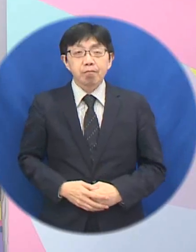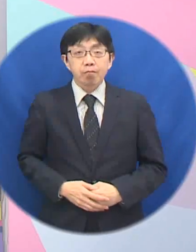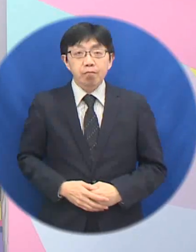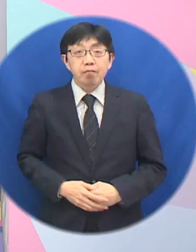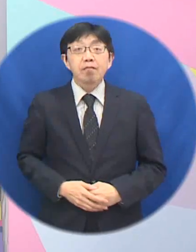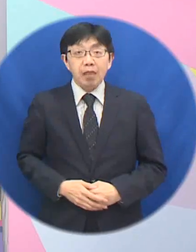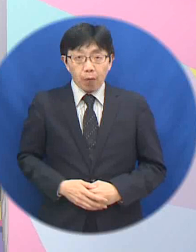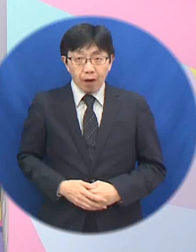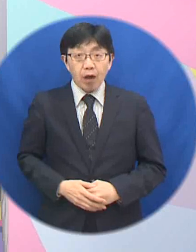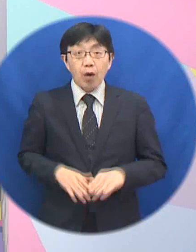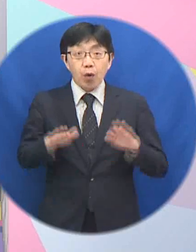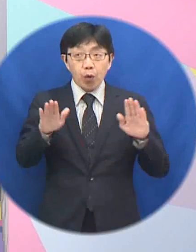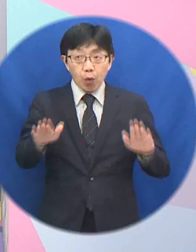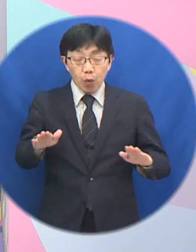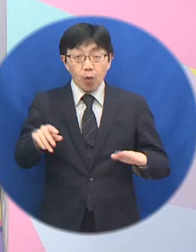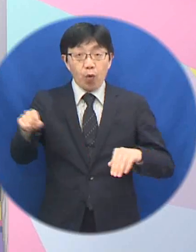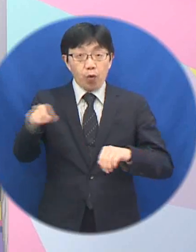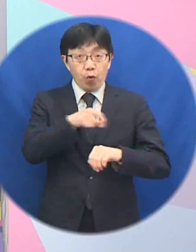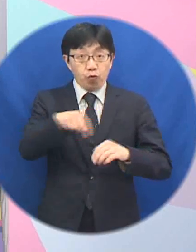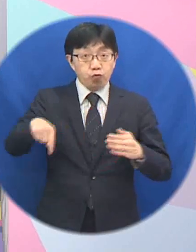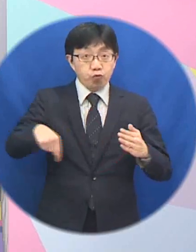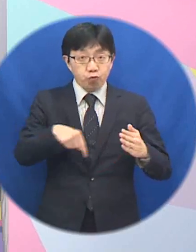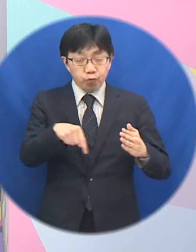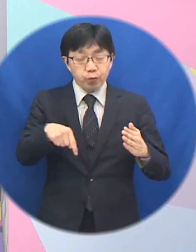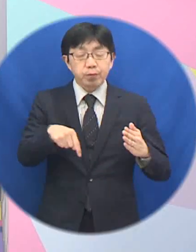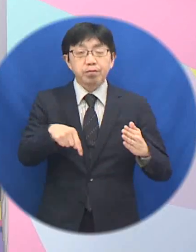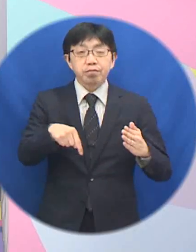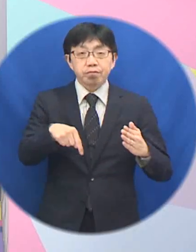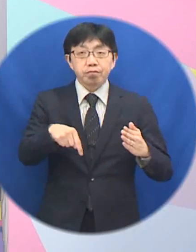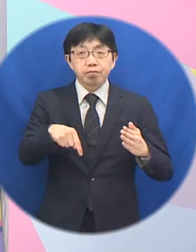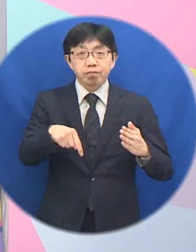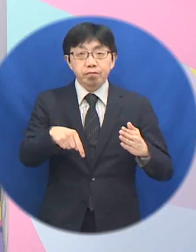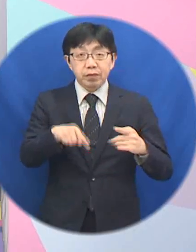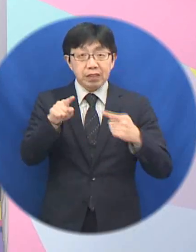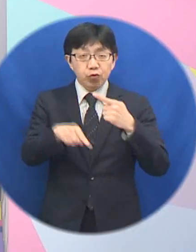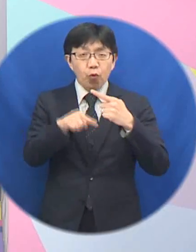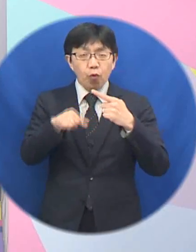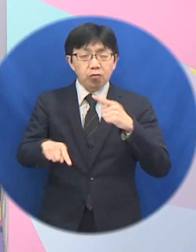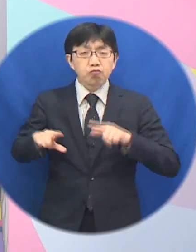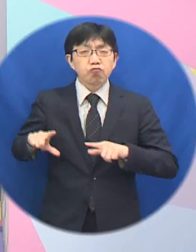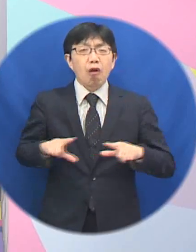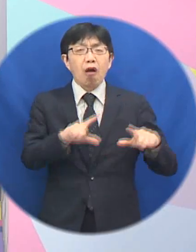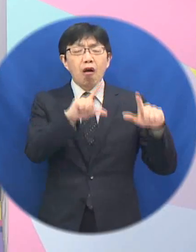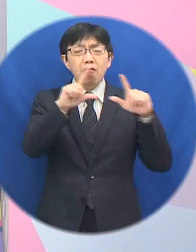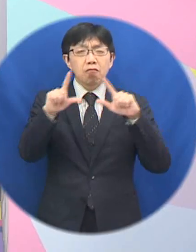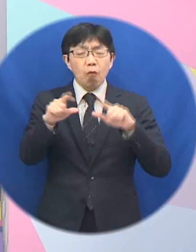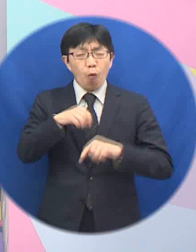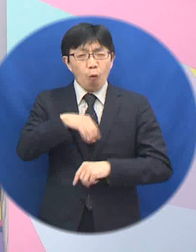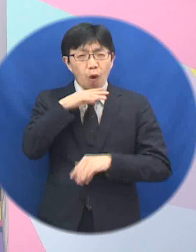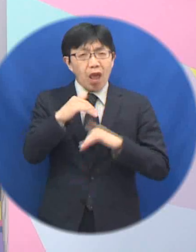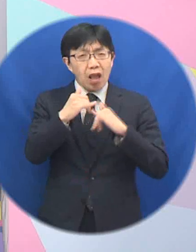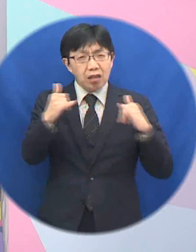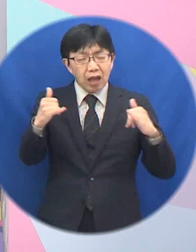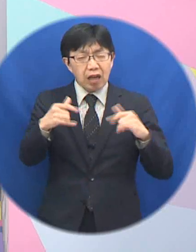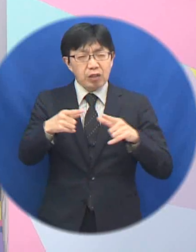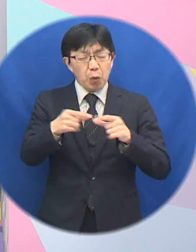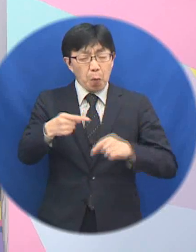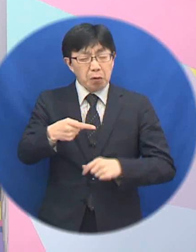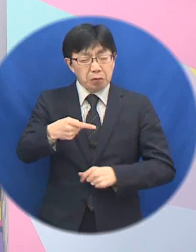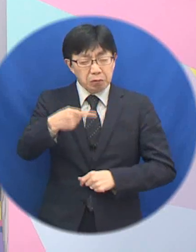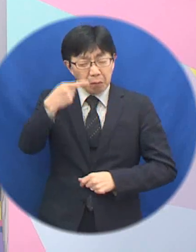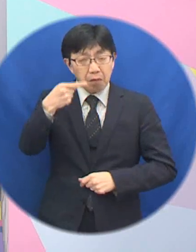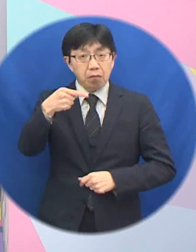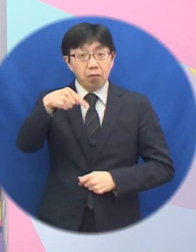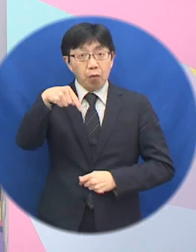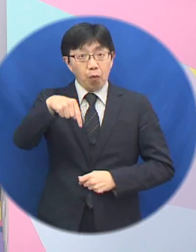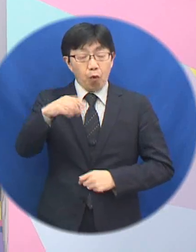それでは今日の特集です。一人暮らしの高齢者の割合が日本一高い豊